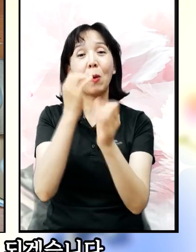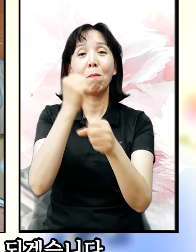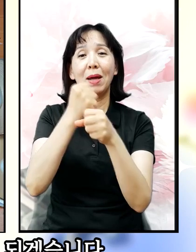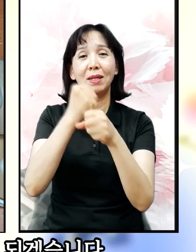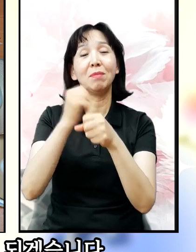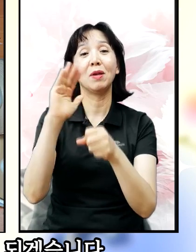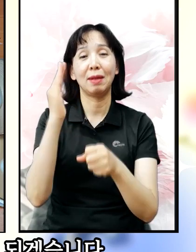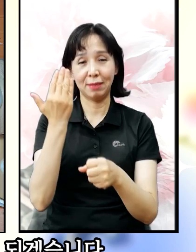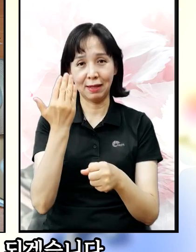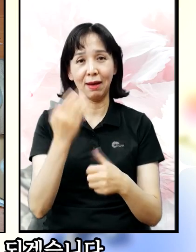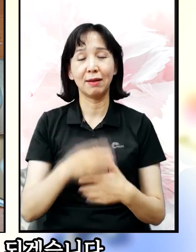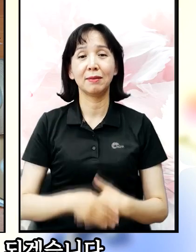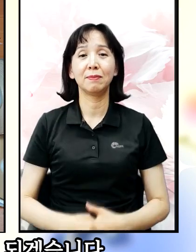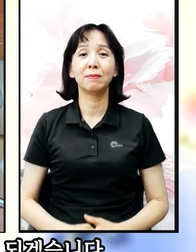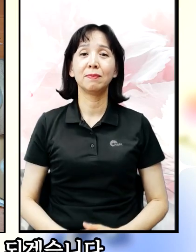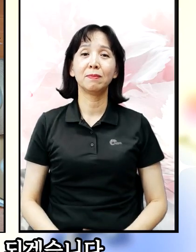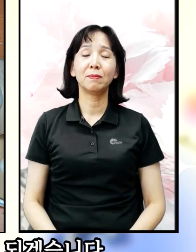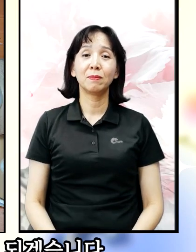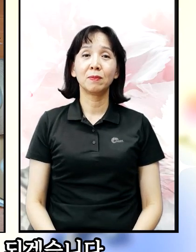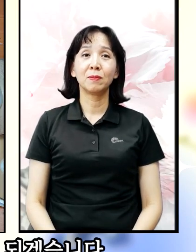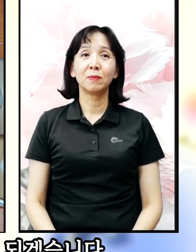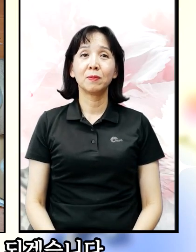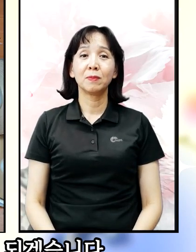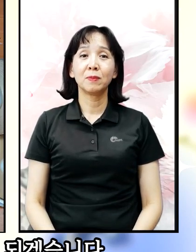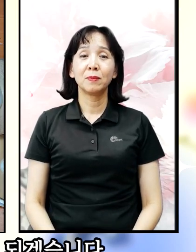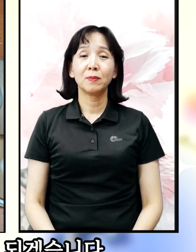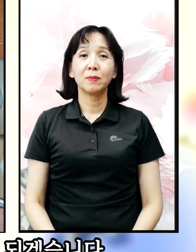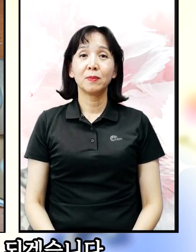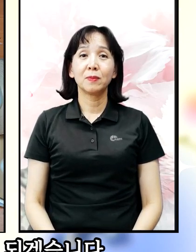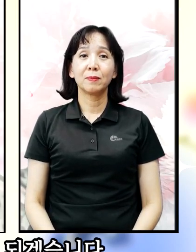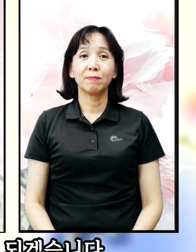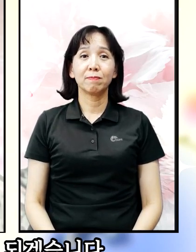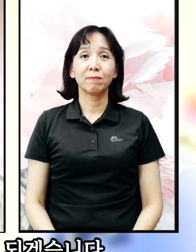장미꽃을 완성을 해주시면 되겠습니다.